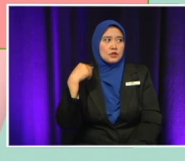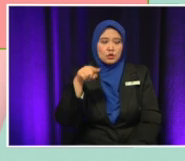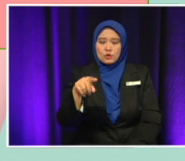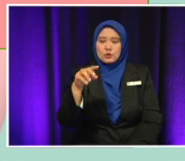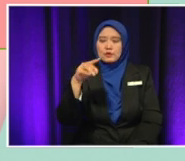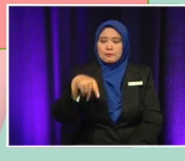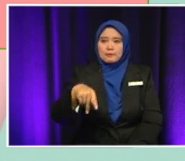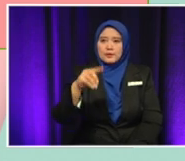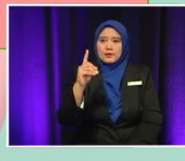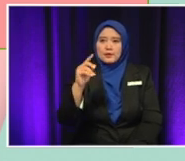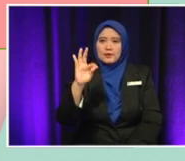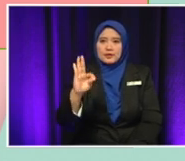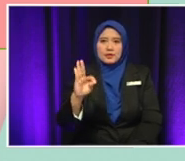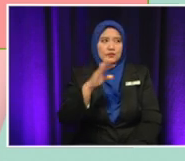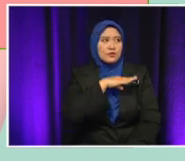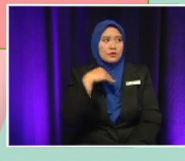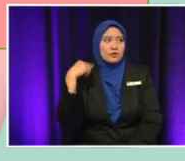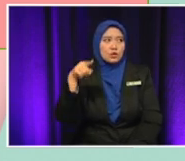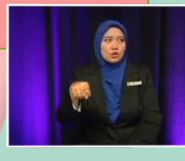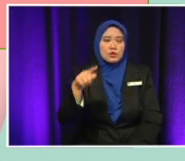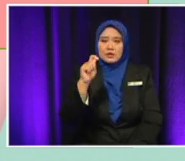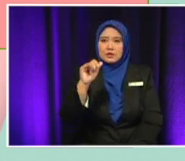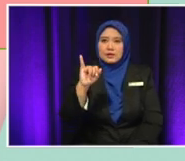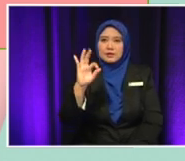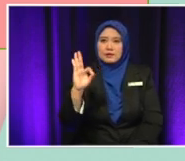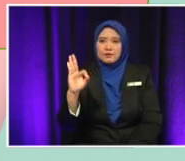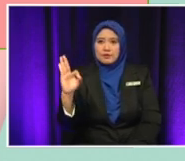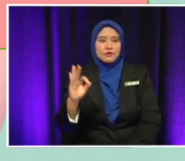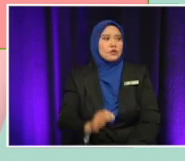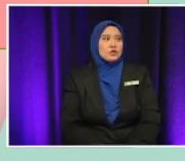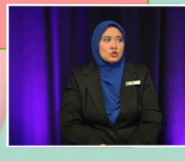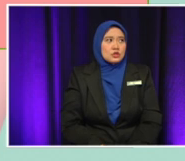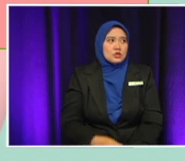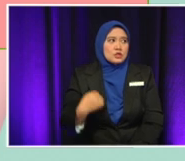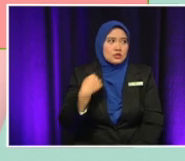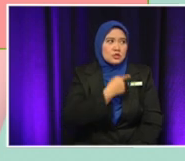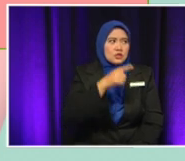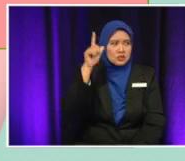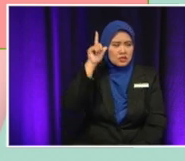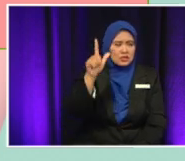di dalam ruang jawaban pertama telah diberikan terminologi